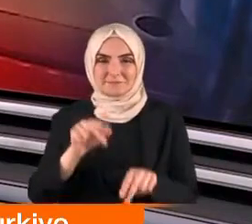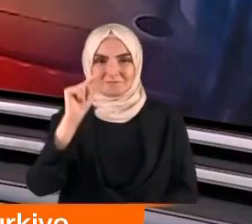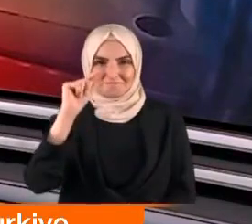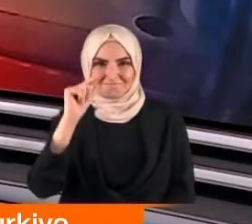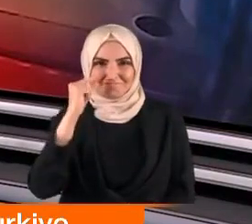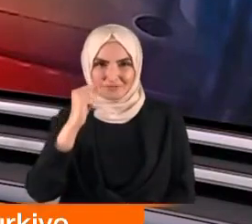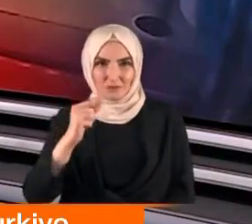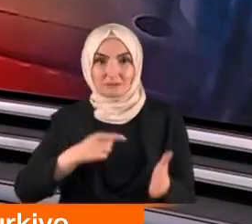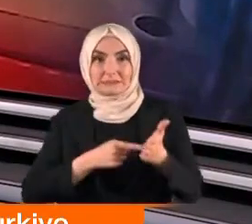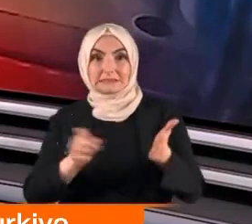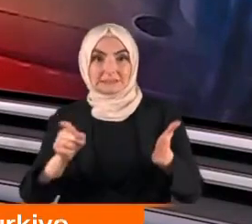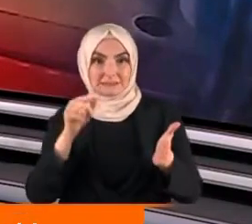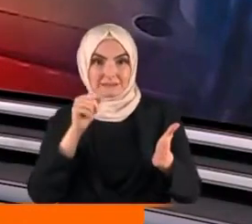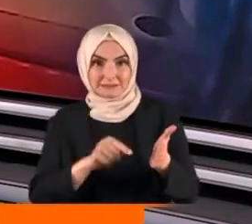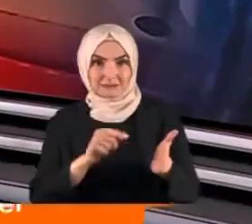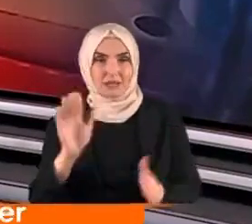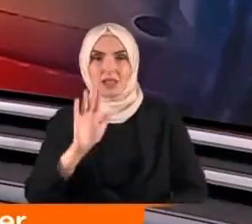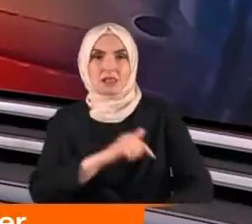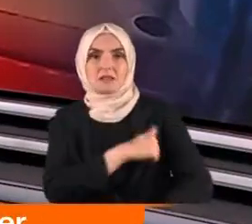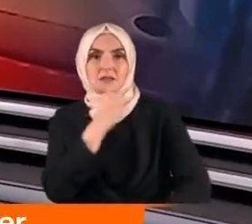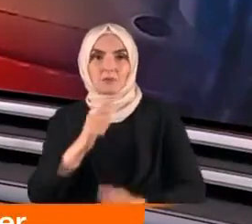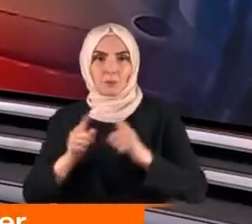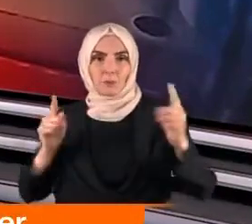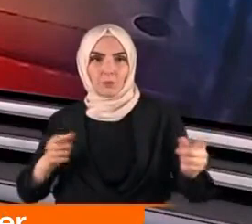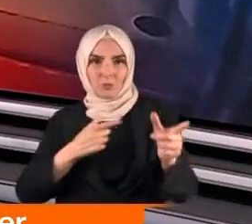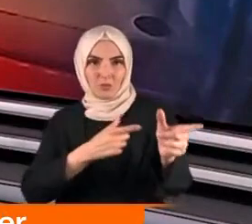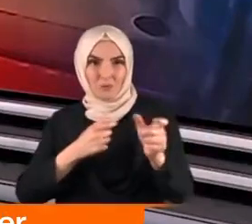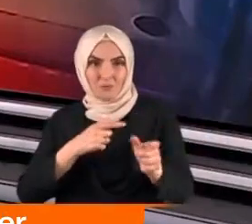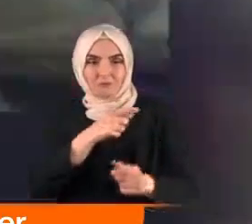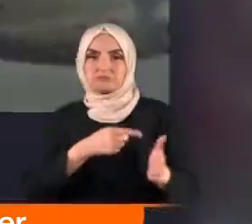uzun namlulu bir tüfeğin mermilerine bile dur diyebiliyor.